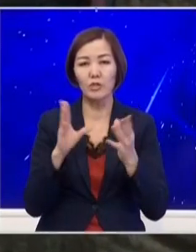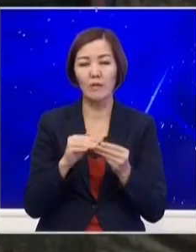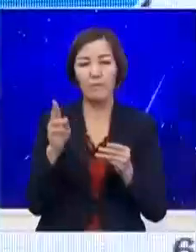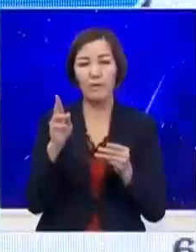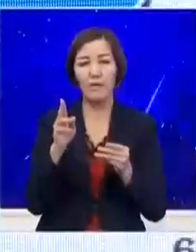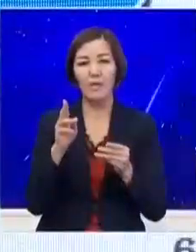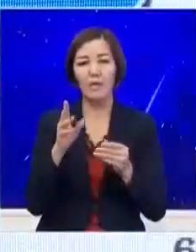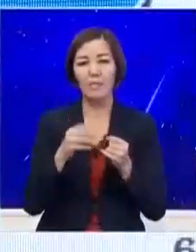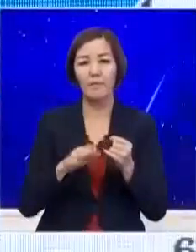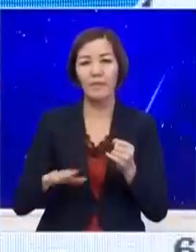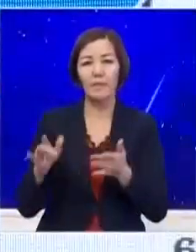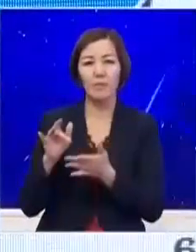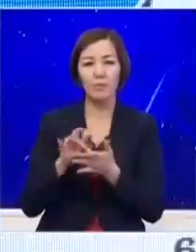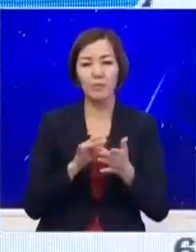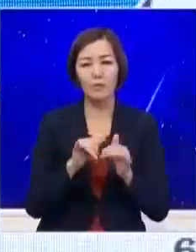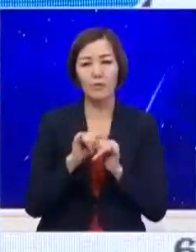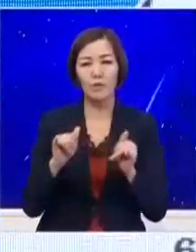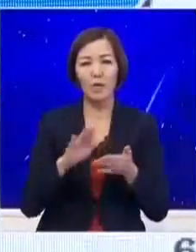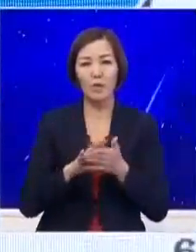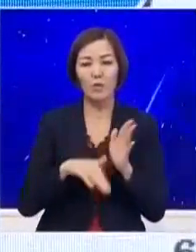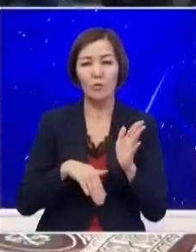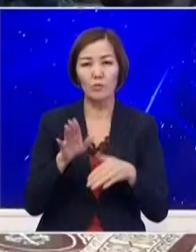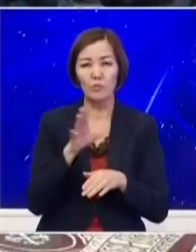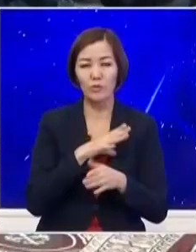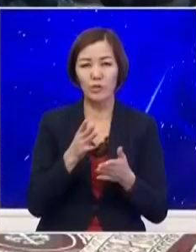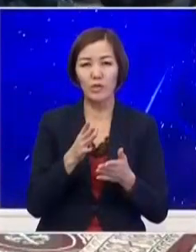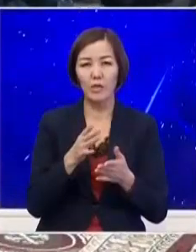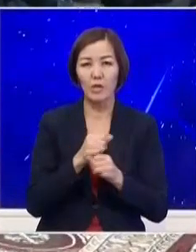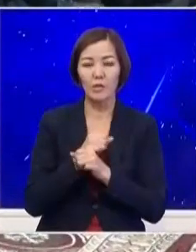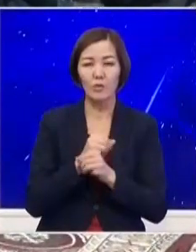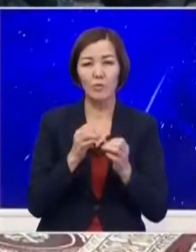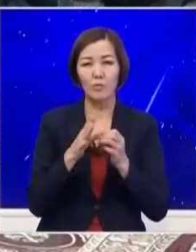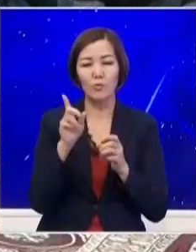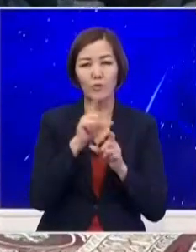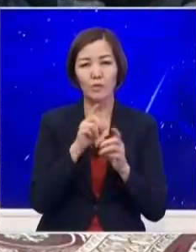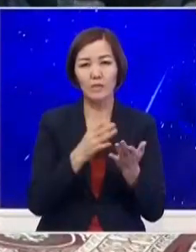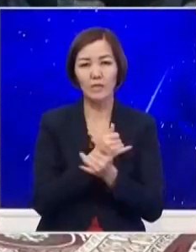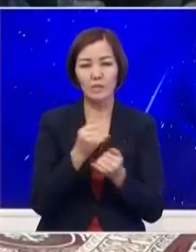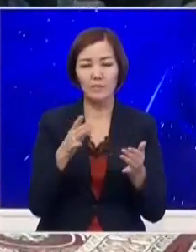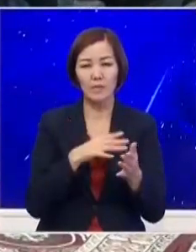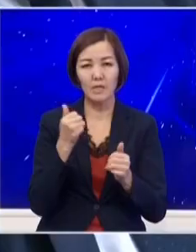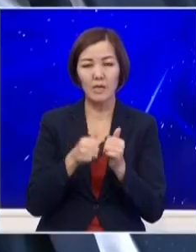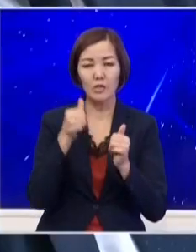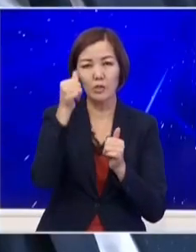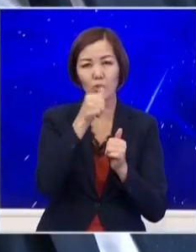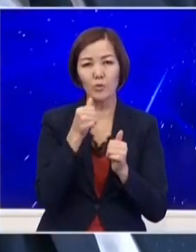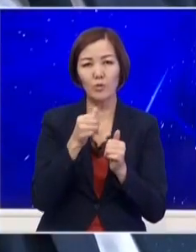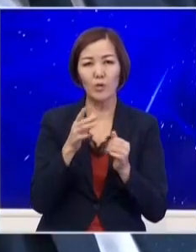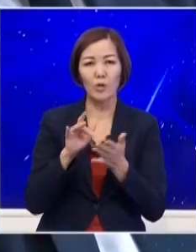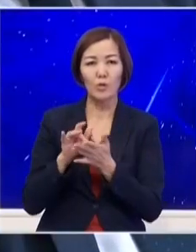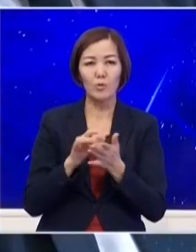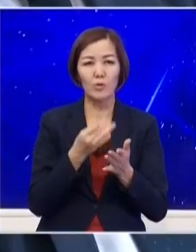мекен жоғары туристік әлеуетке ие. Мұнда демалушылар үшін 14 нысан жұмыс істейді. Алайда жыл санап еңбекші Қазақтың